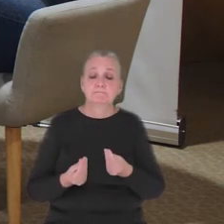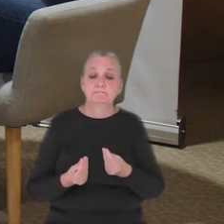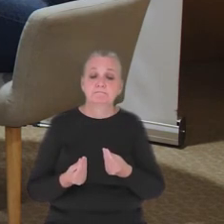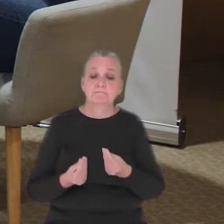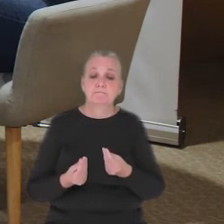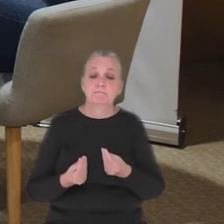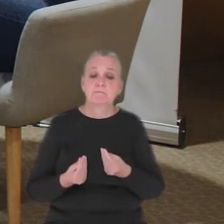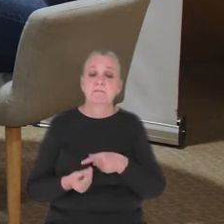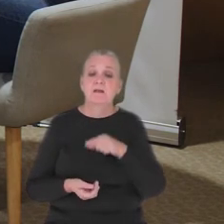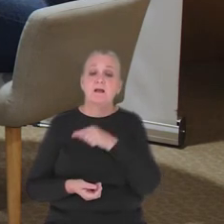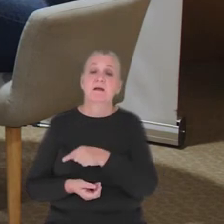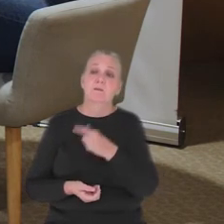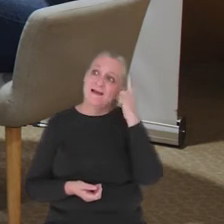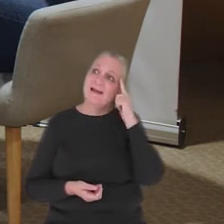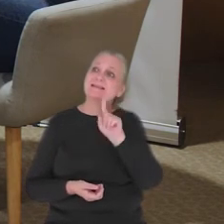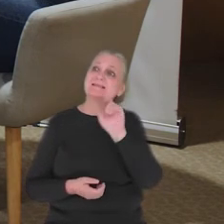miejsce zina pod budką z kebabem,